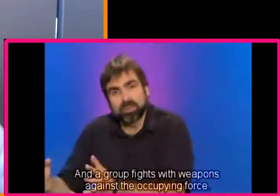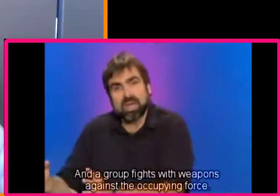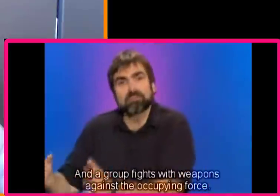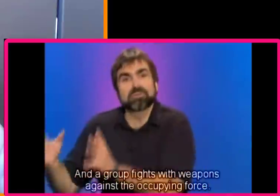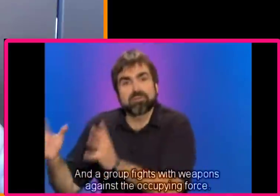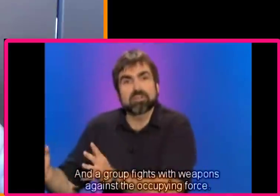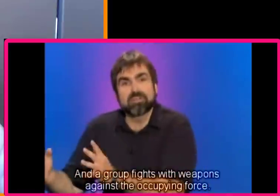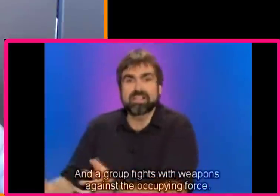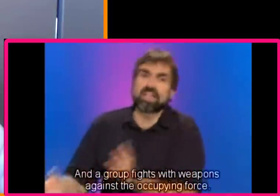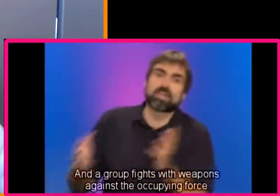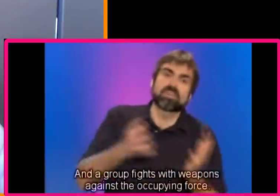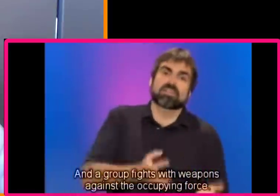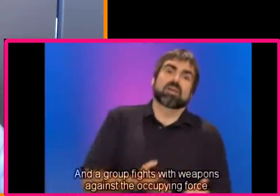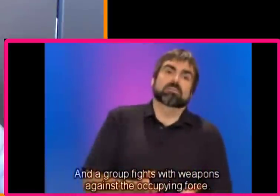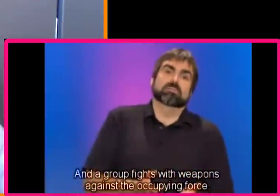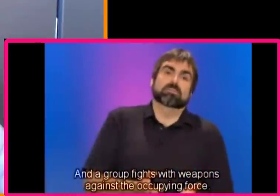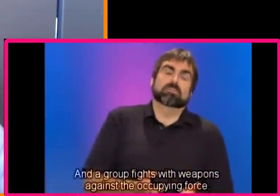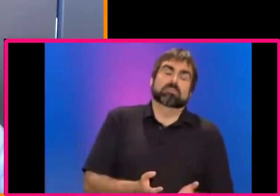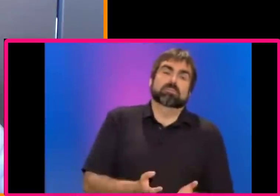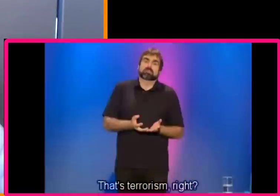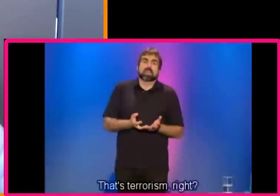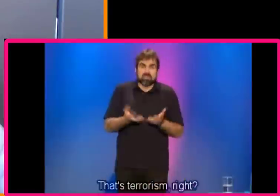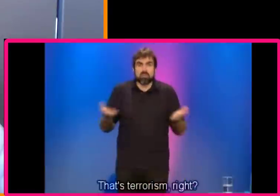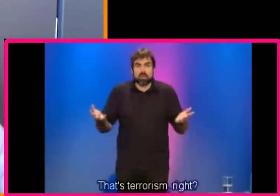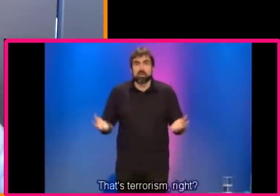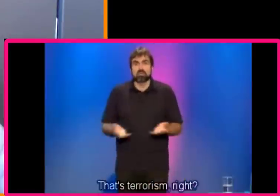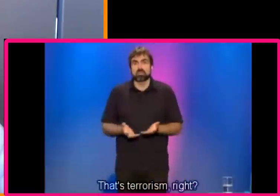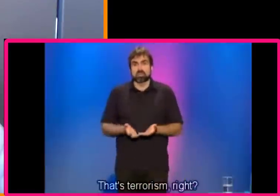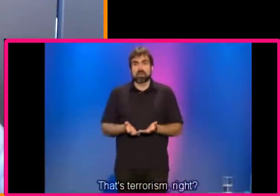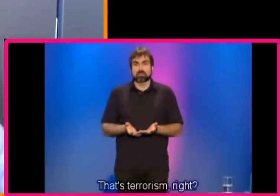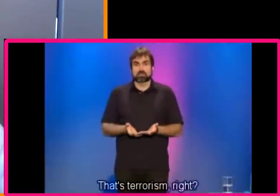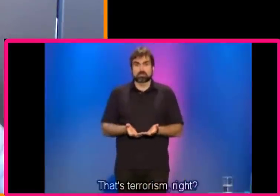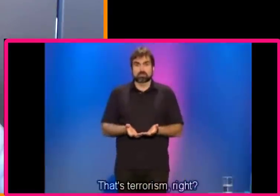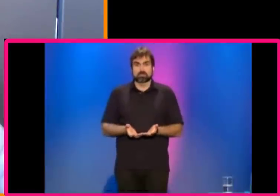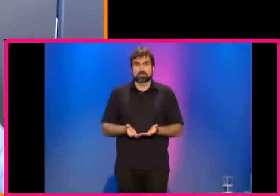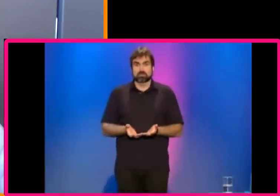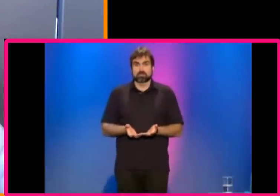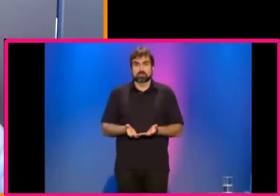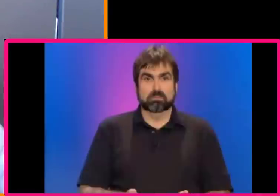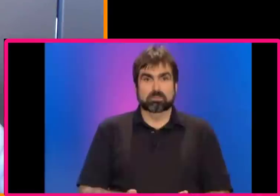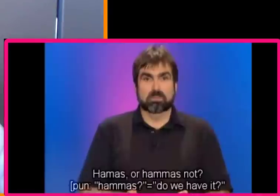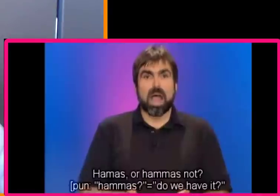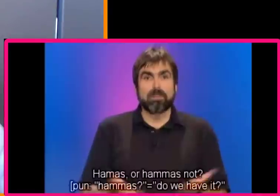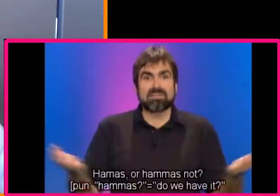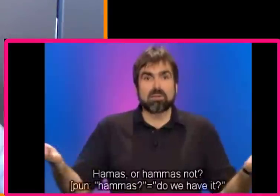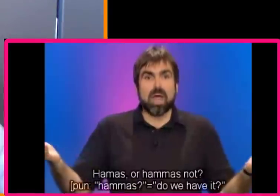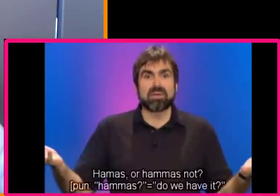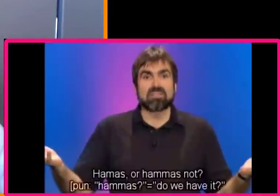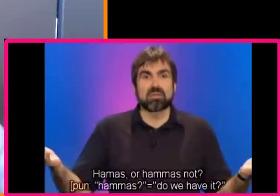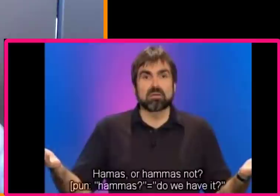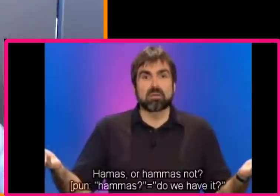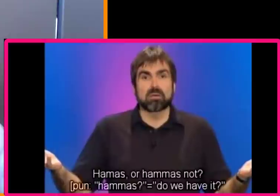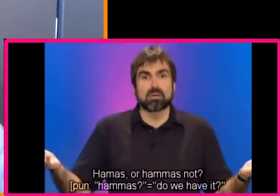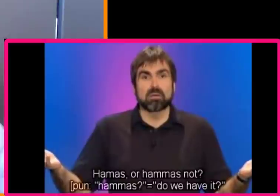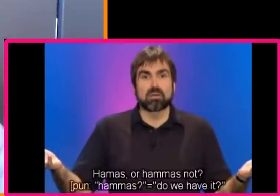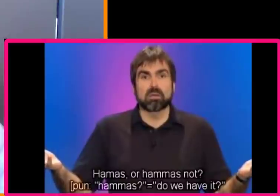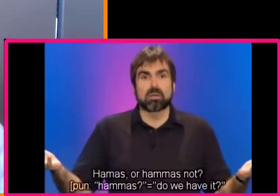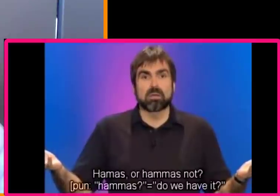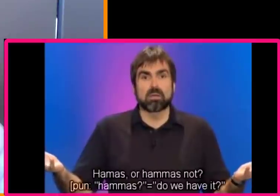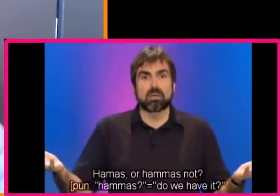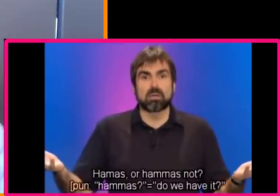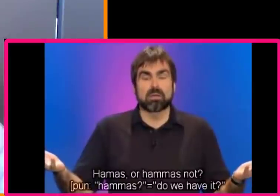gruppe kämpft mit waffengewalt gegen die besatzer das ist doch terrorismus oder hamas oder haben es nicht und